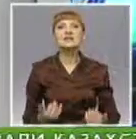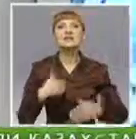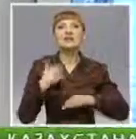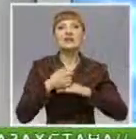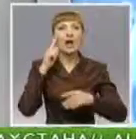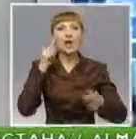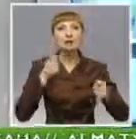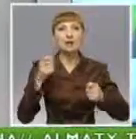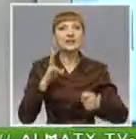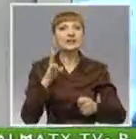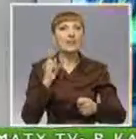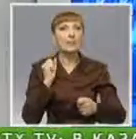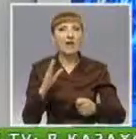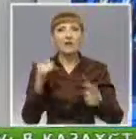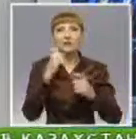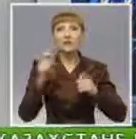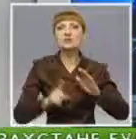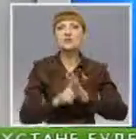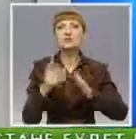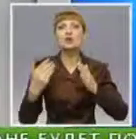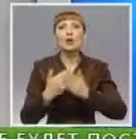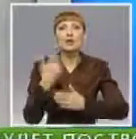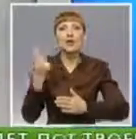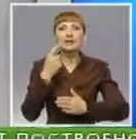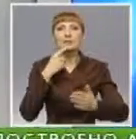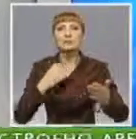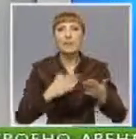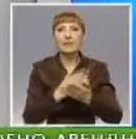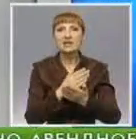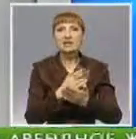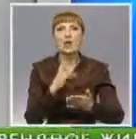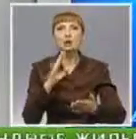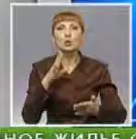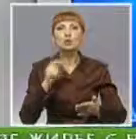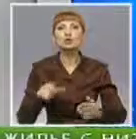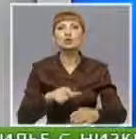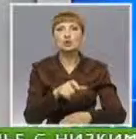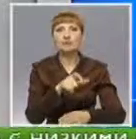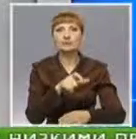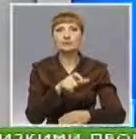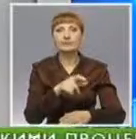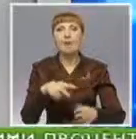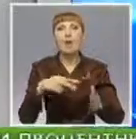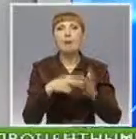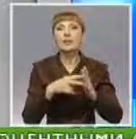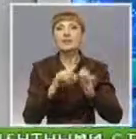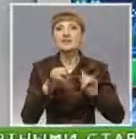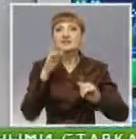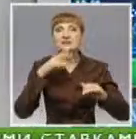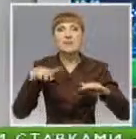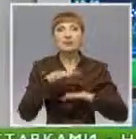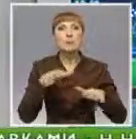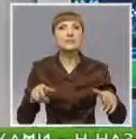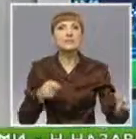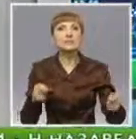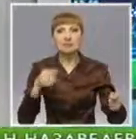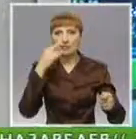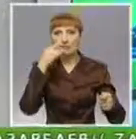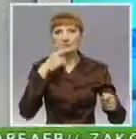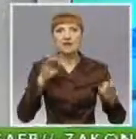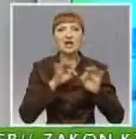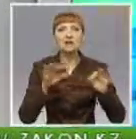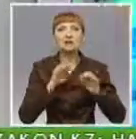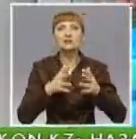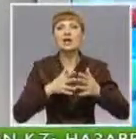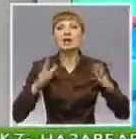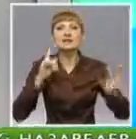Сегодня глава государства Нурсултан Назарбаев объявил о старте новой экономической политики «Нурлыжол». План развития страны президент